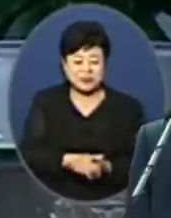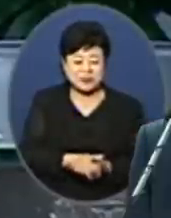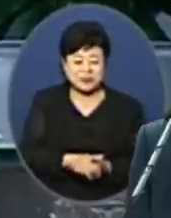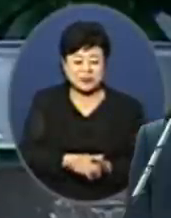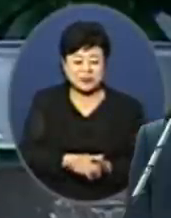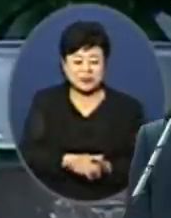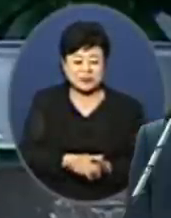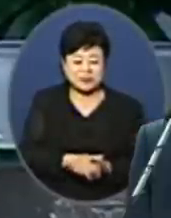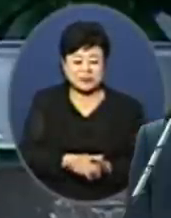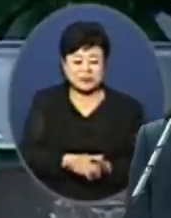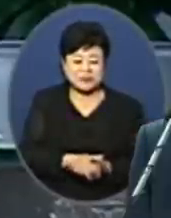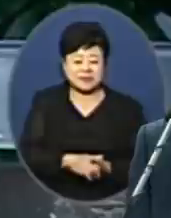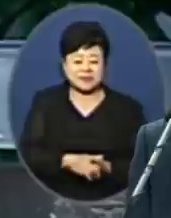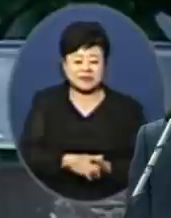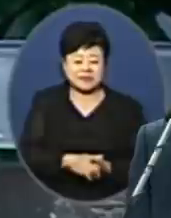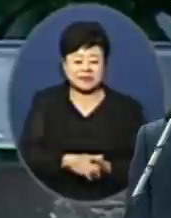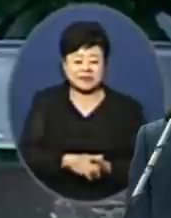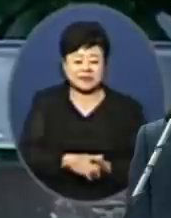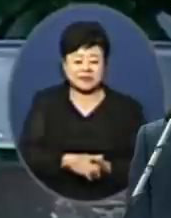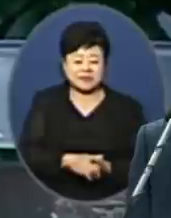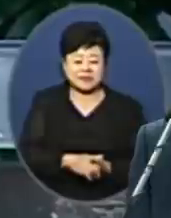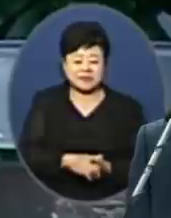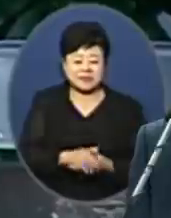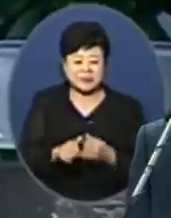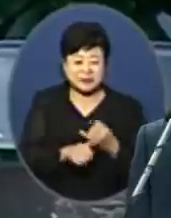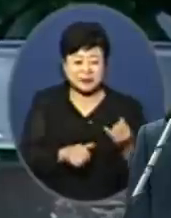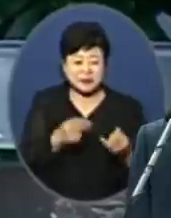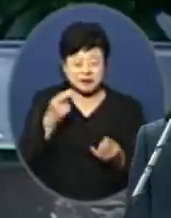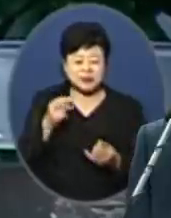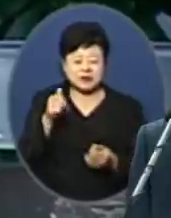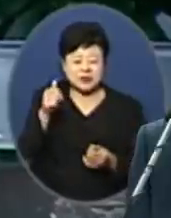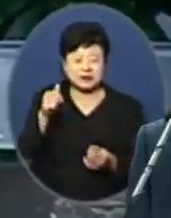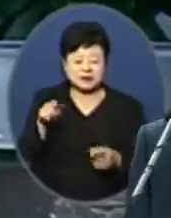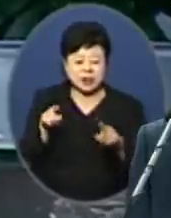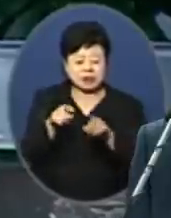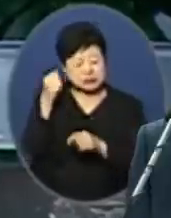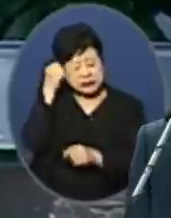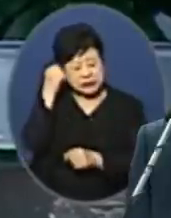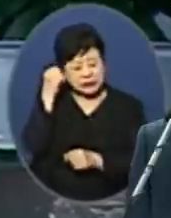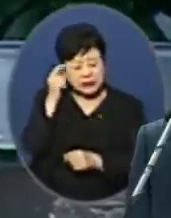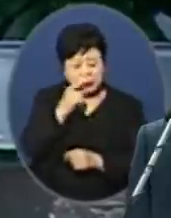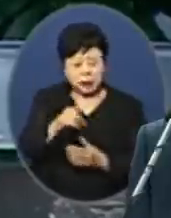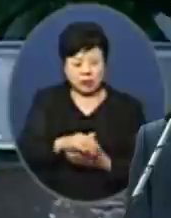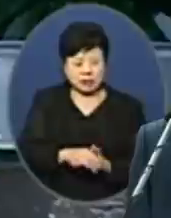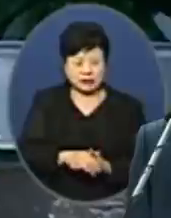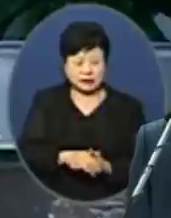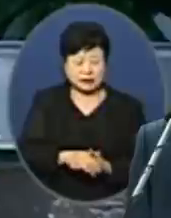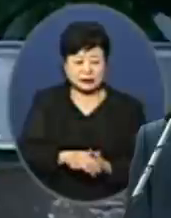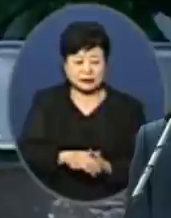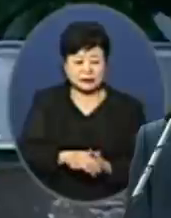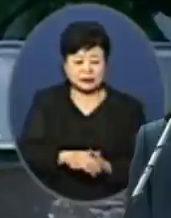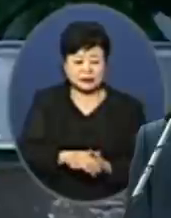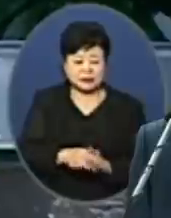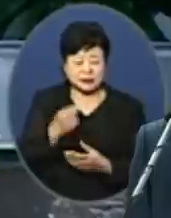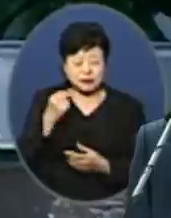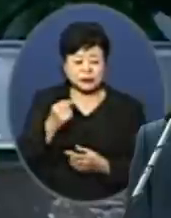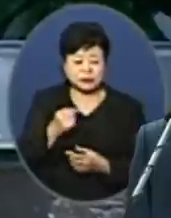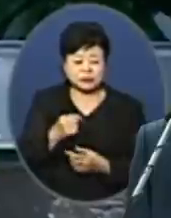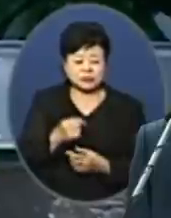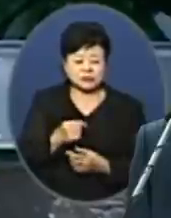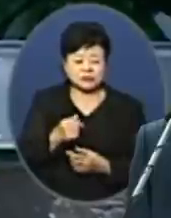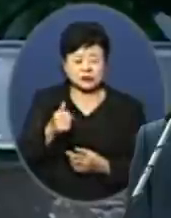미쳤어? 어떻게 너희 마누라가 미국 놈하고 잤단 말이야 그런 나쁜 놈이 어디 있어? 그 미국 놈이 어디